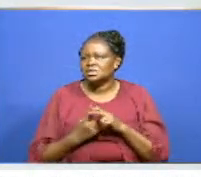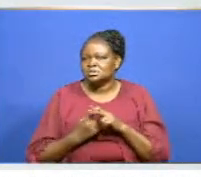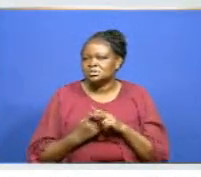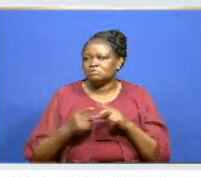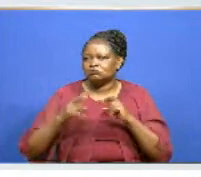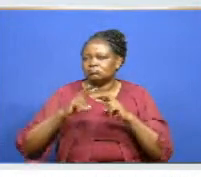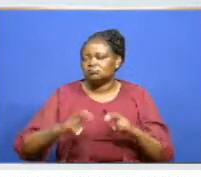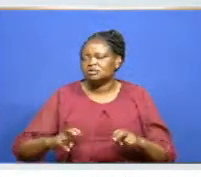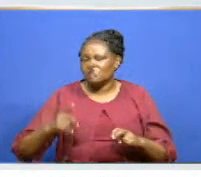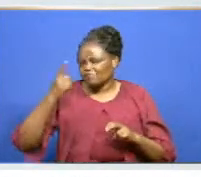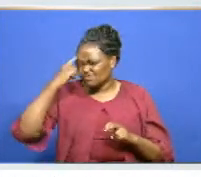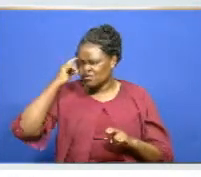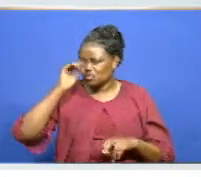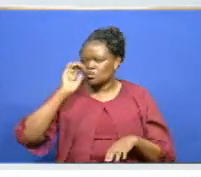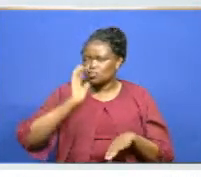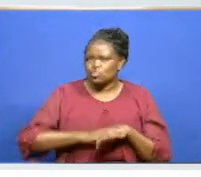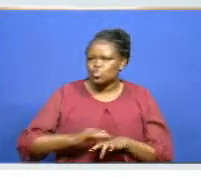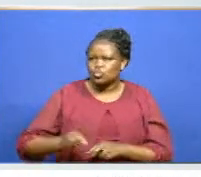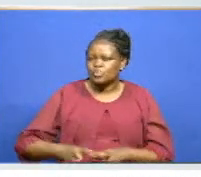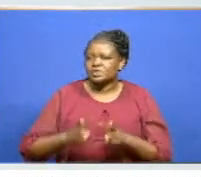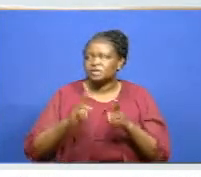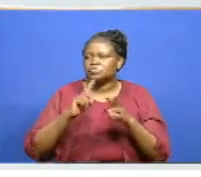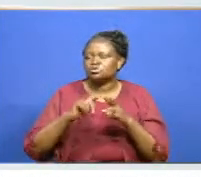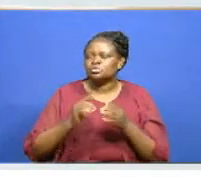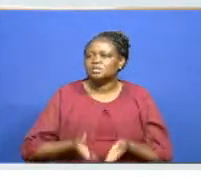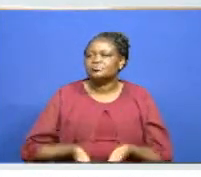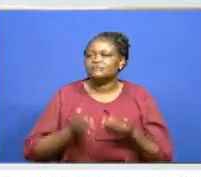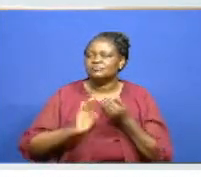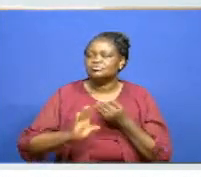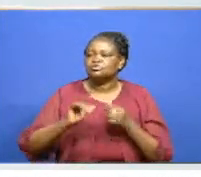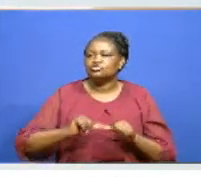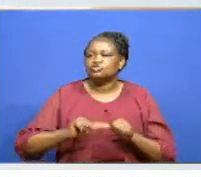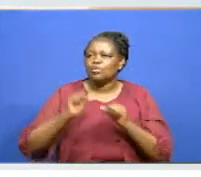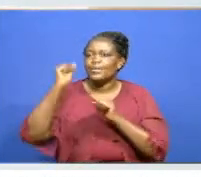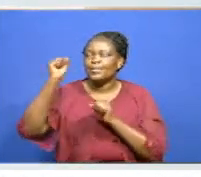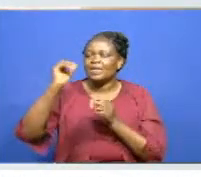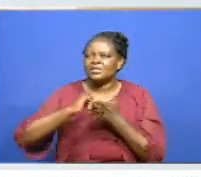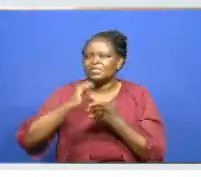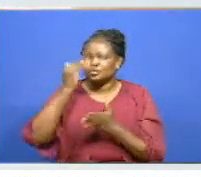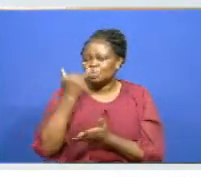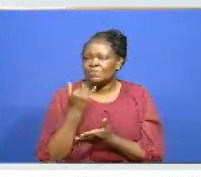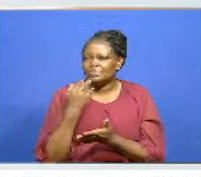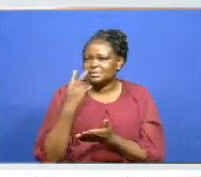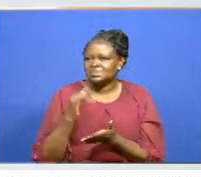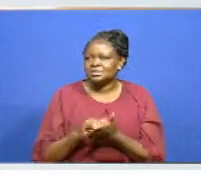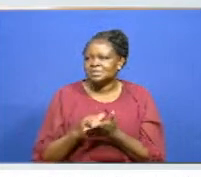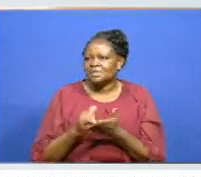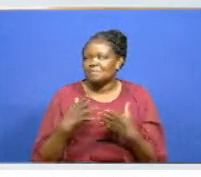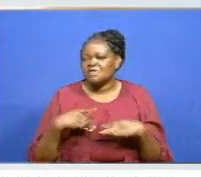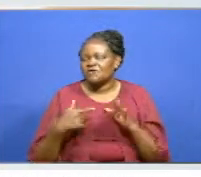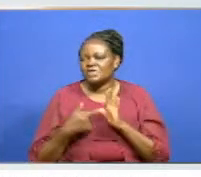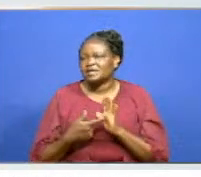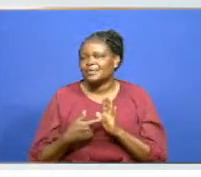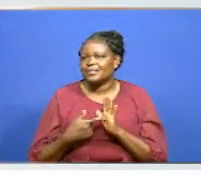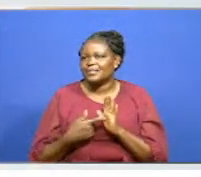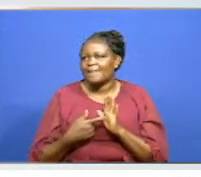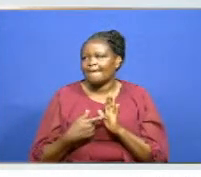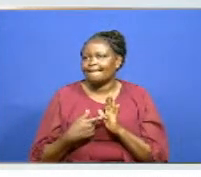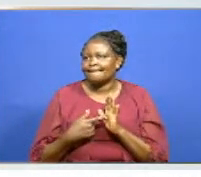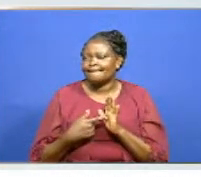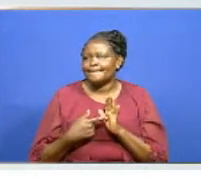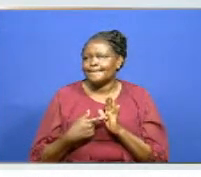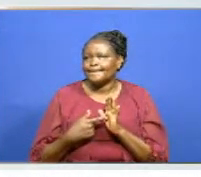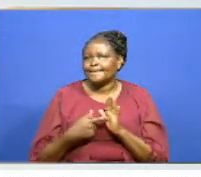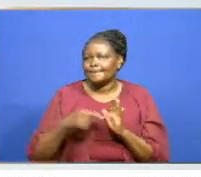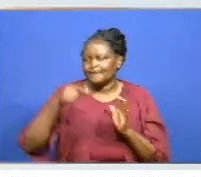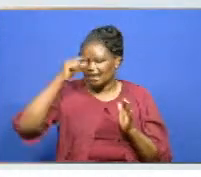kutafuta mbinu mwafaka ya kuweza kujiinua na kujiendeleza kisiasa, na ndio maana tunapata mtu kama